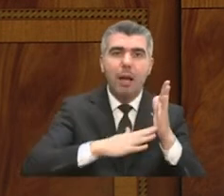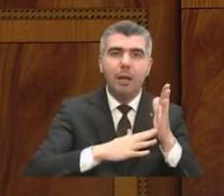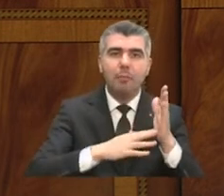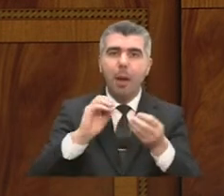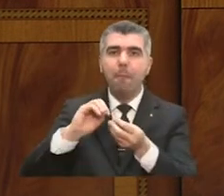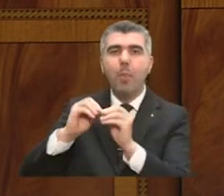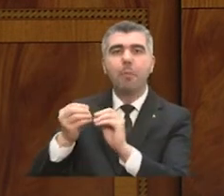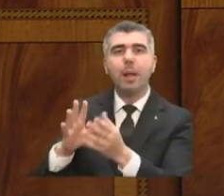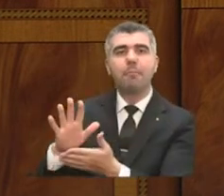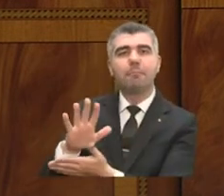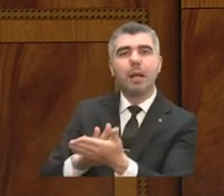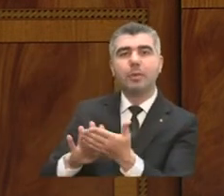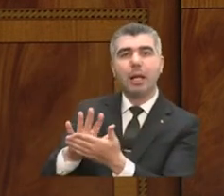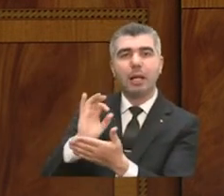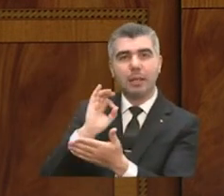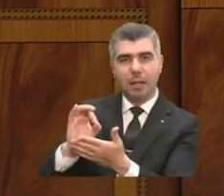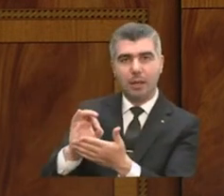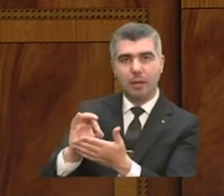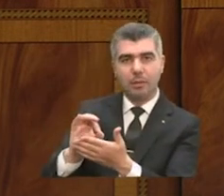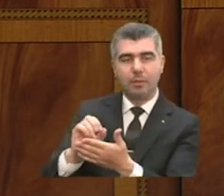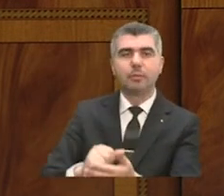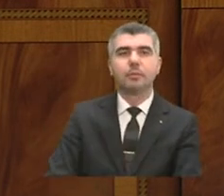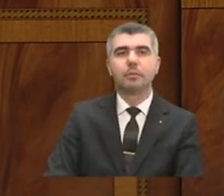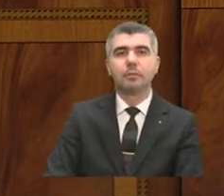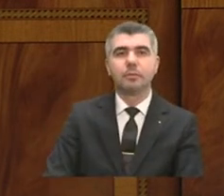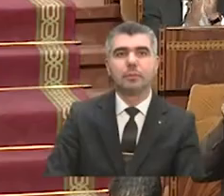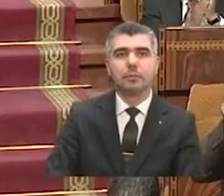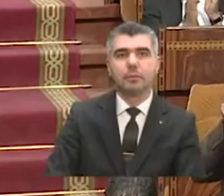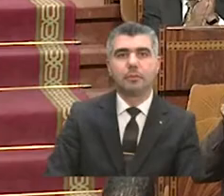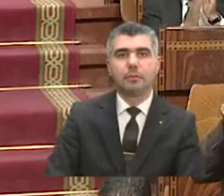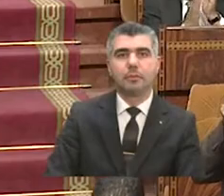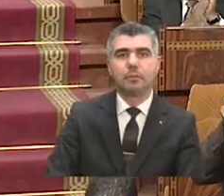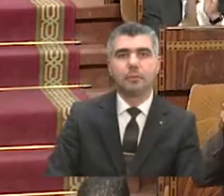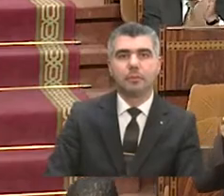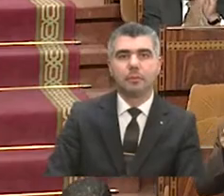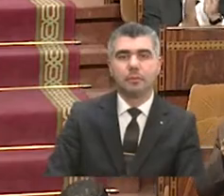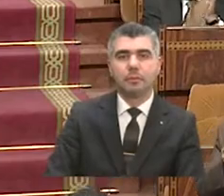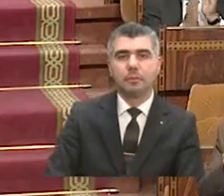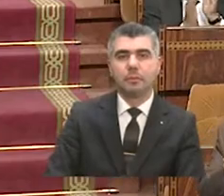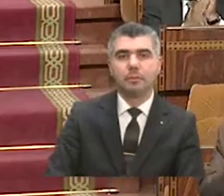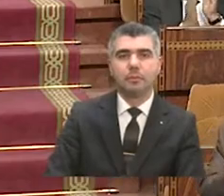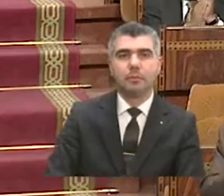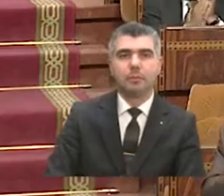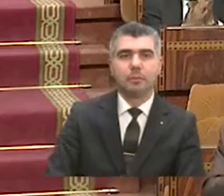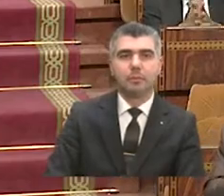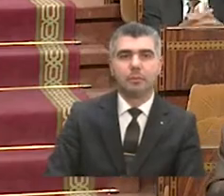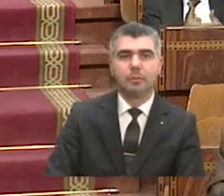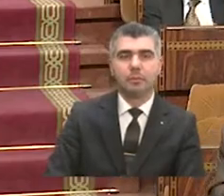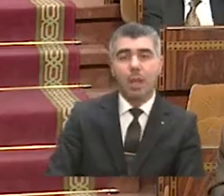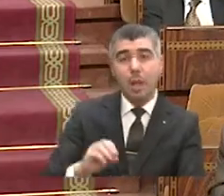développement, d'aller de l'avant, commence à poser problème, à déranger.